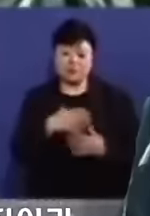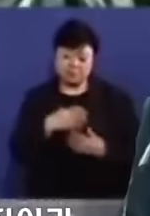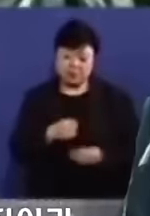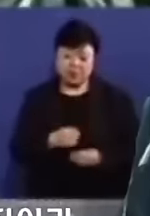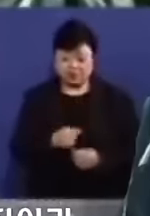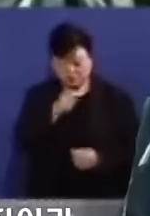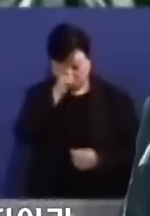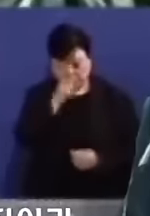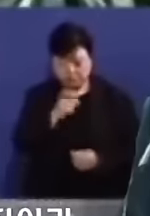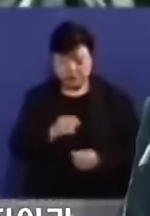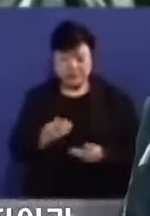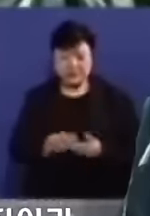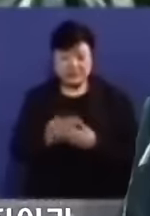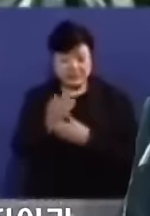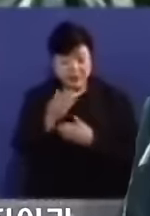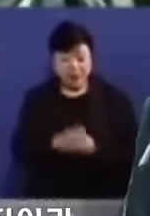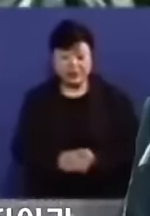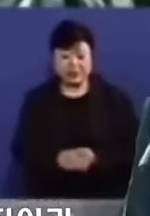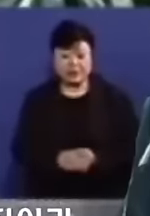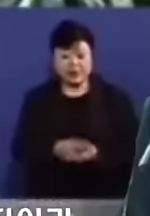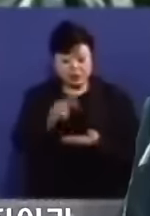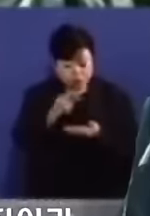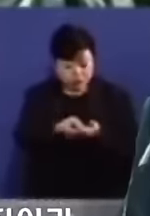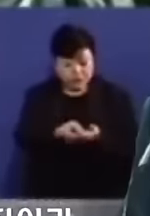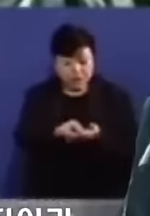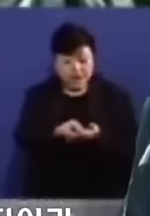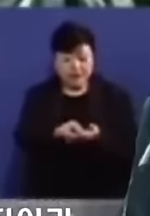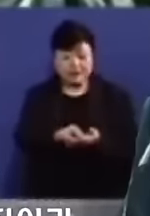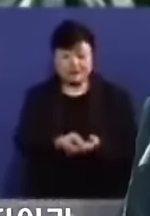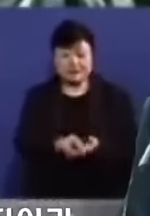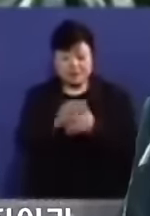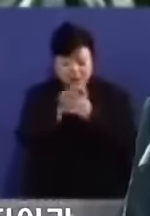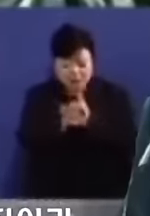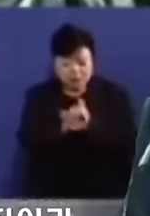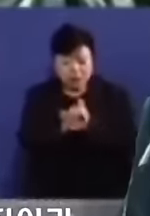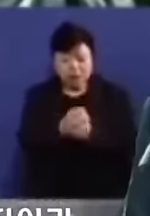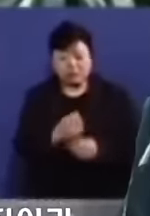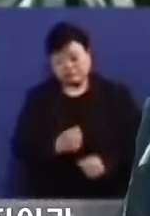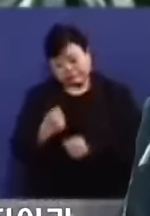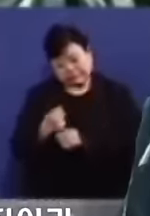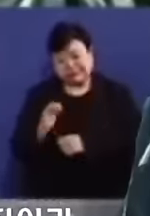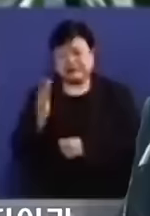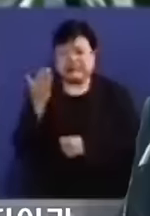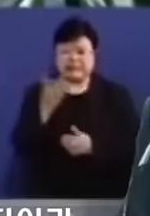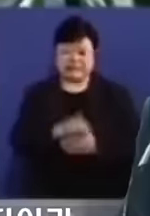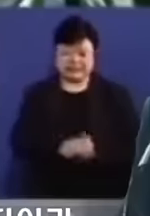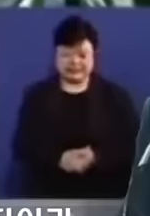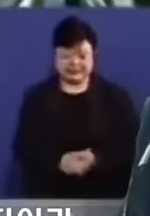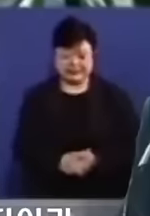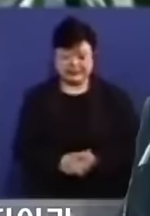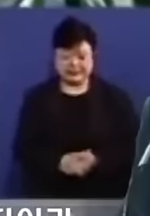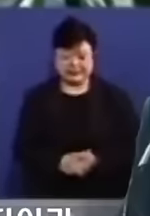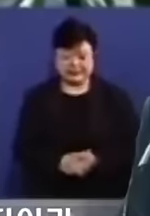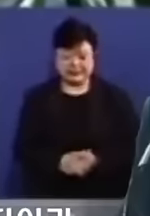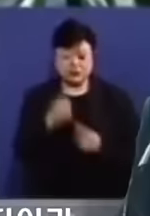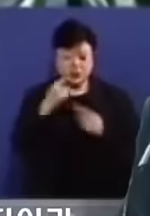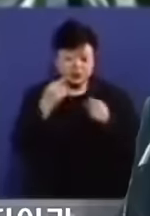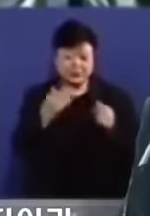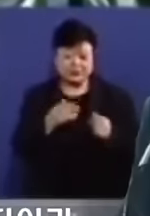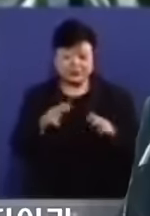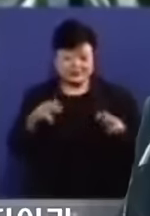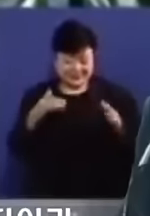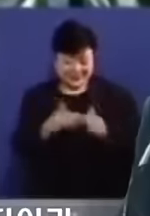좋은 일만 생기면 문제가 기도를 안 하는 것입니다. 저도